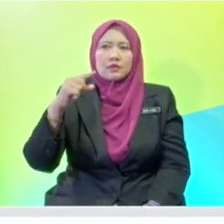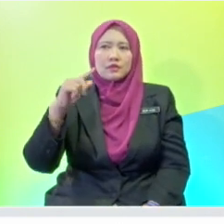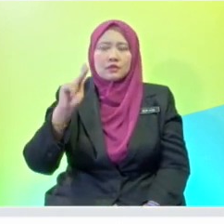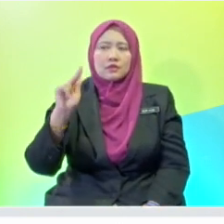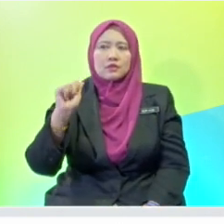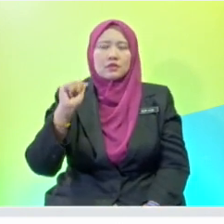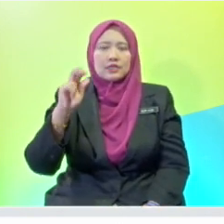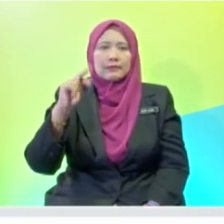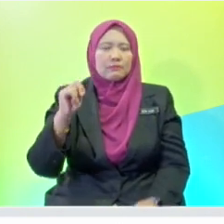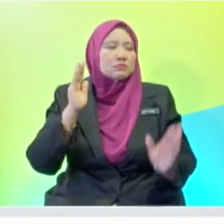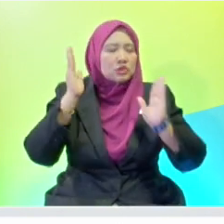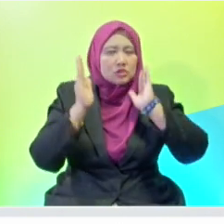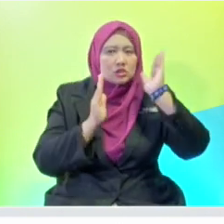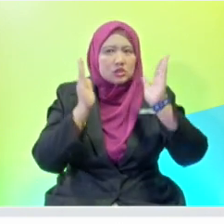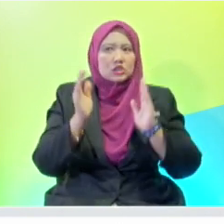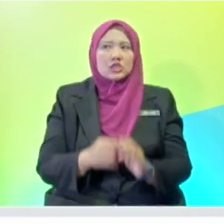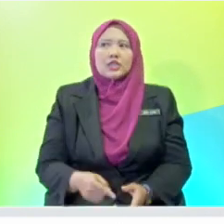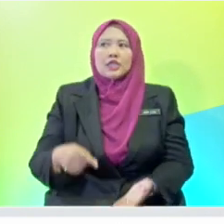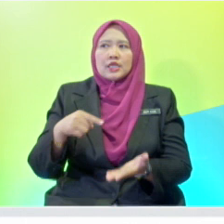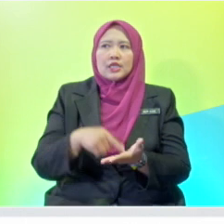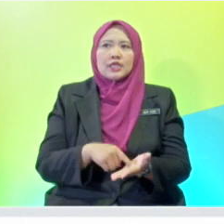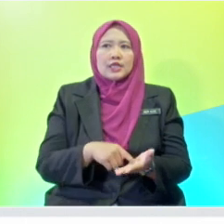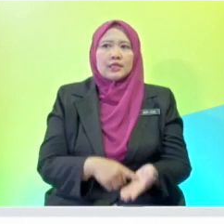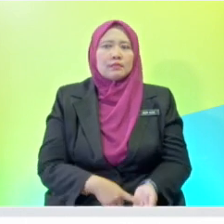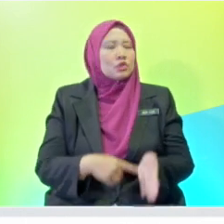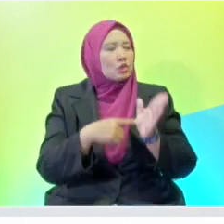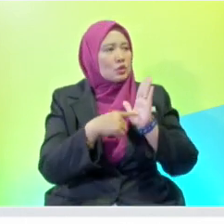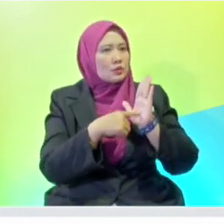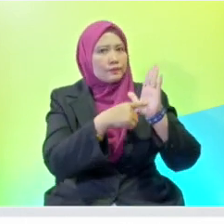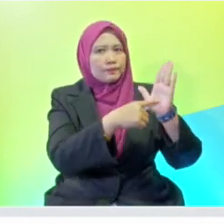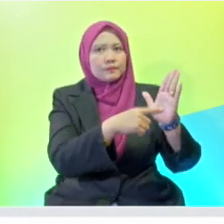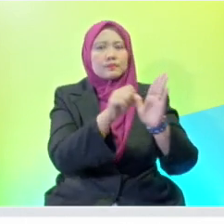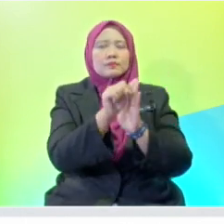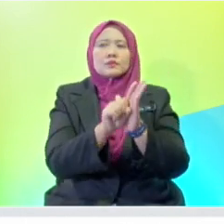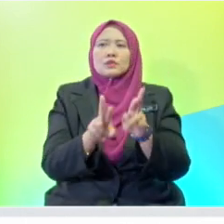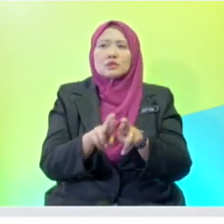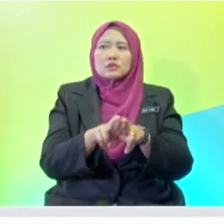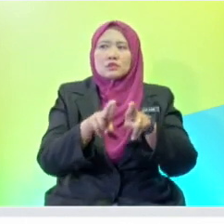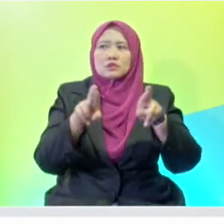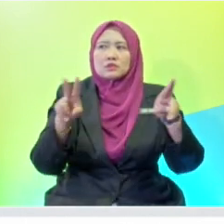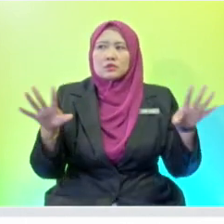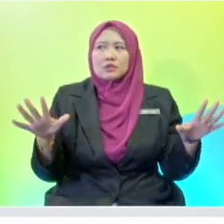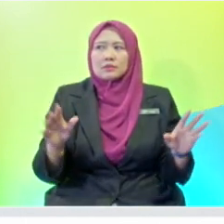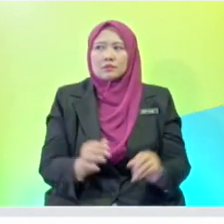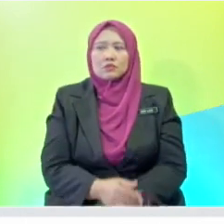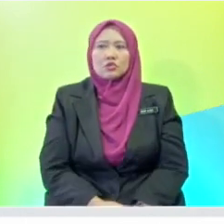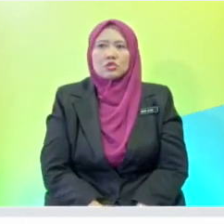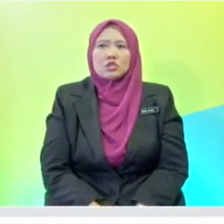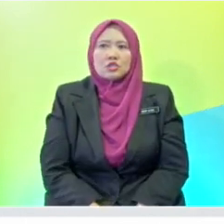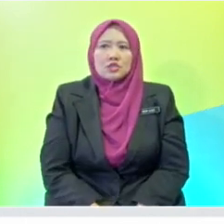dan ini menunjukkan bahwa seramai populasinya yaitu